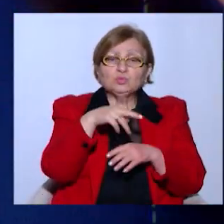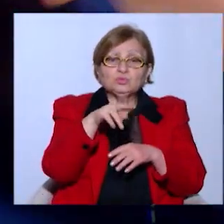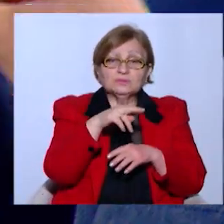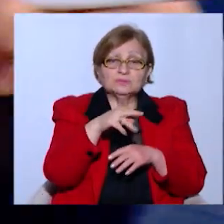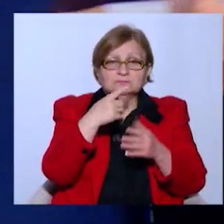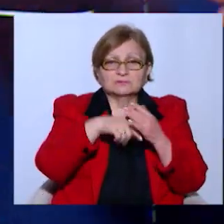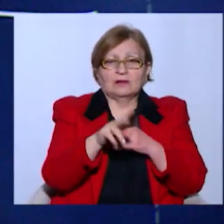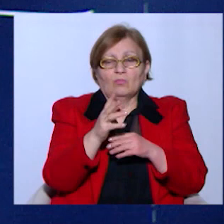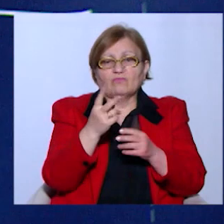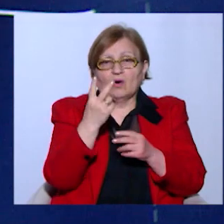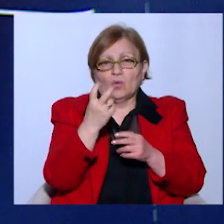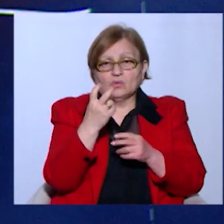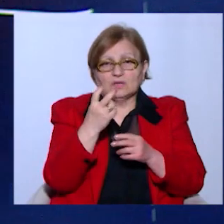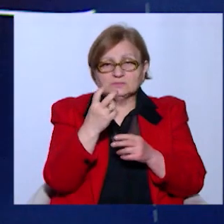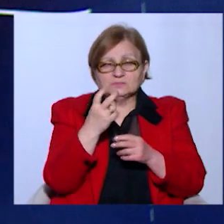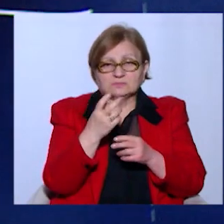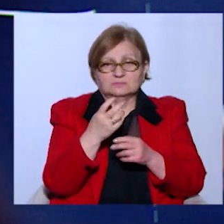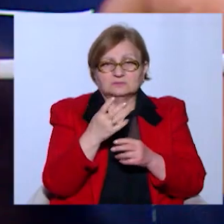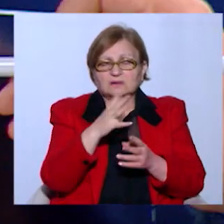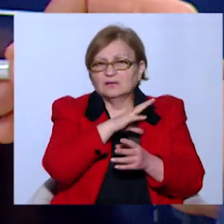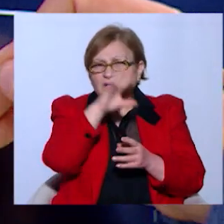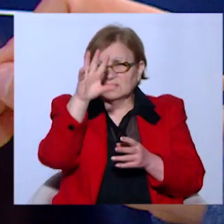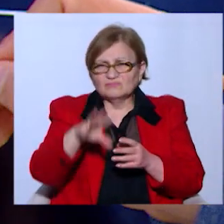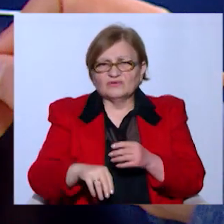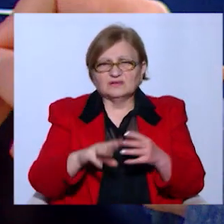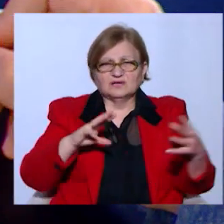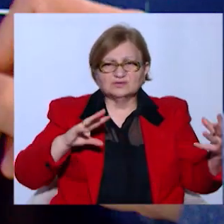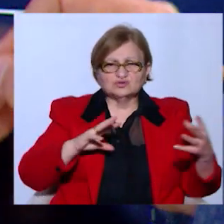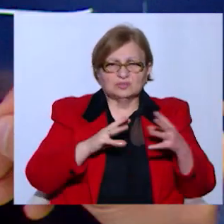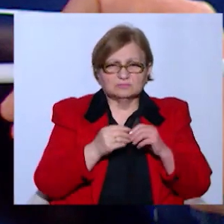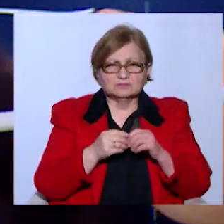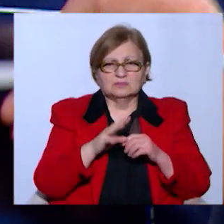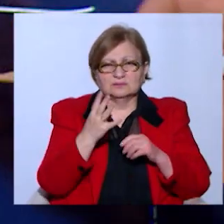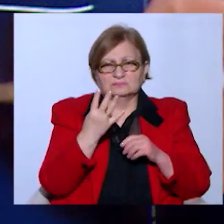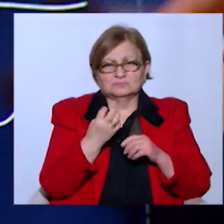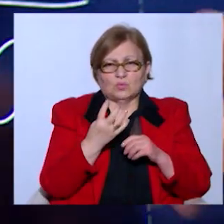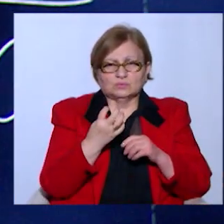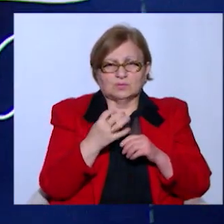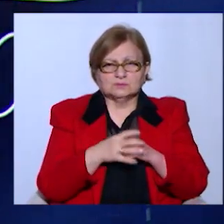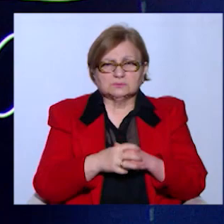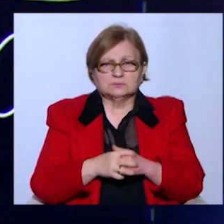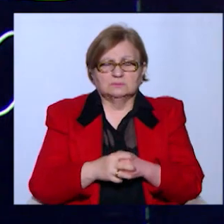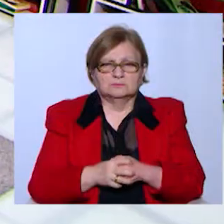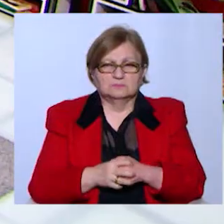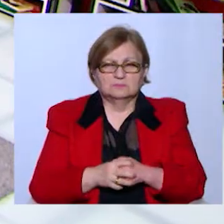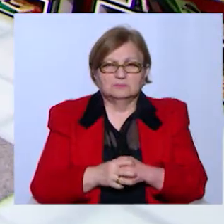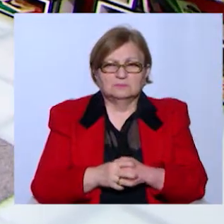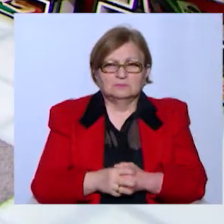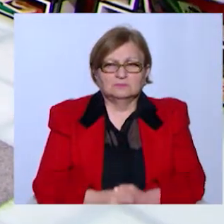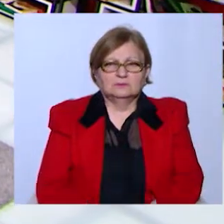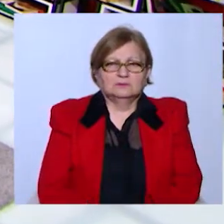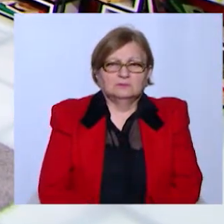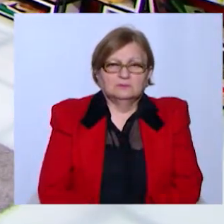დ 200 მიიღება. მაშასადამე ყველა ამ რიცხვის ჯამი 100, 100 და 200 გამოდის 400.